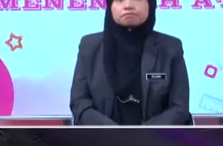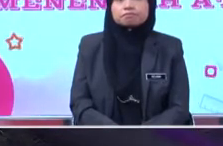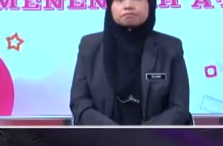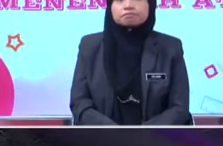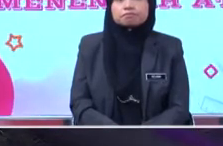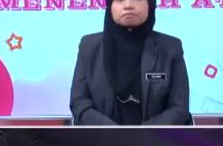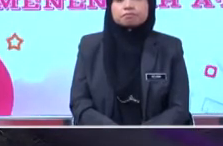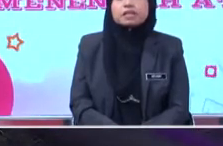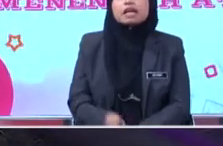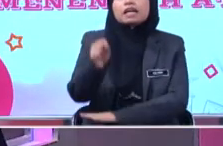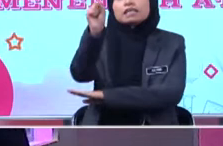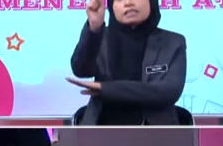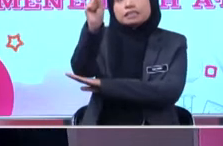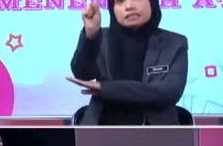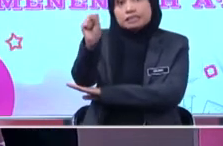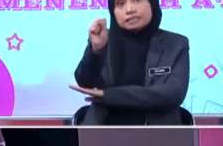mengkonsumsi